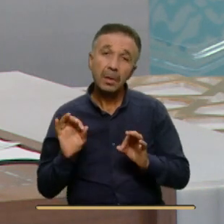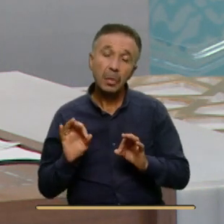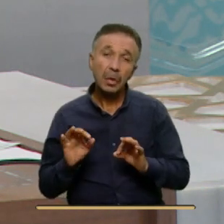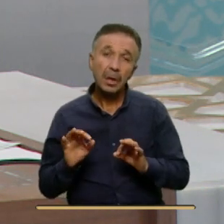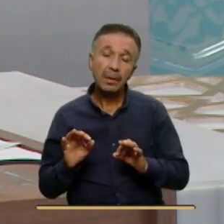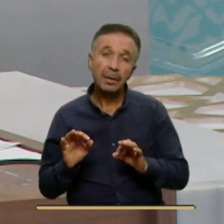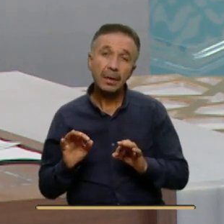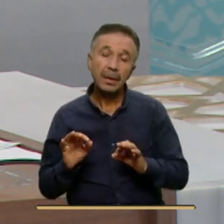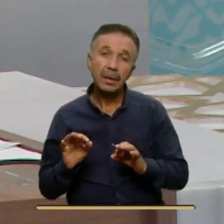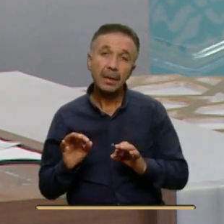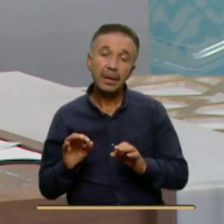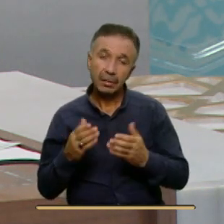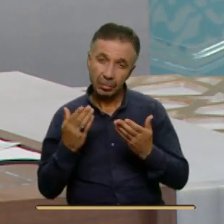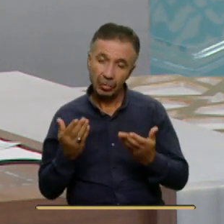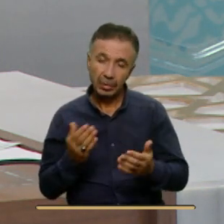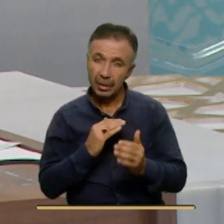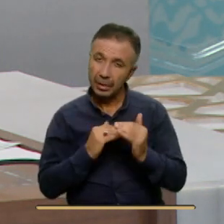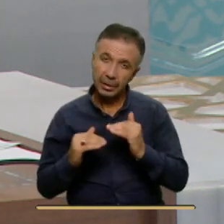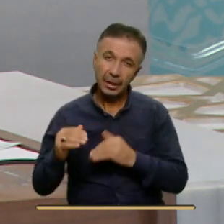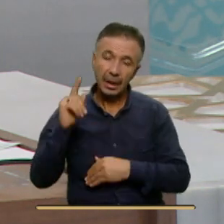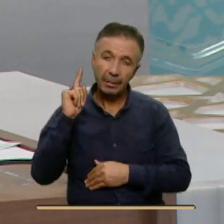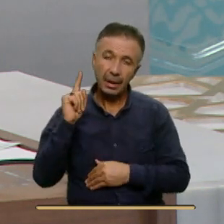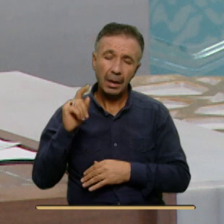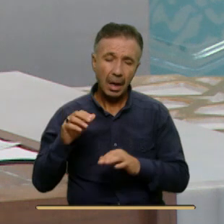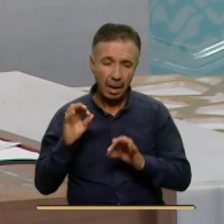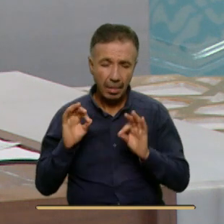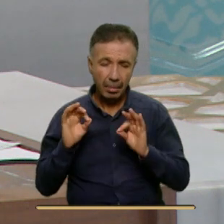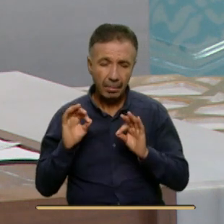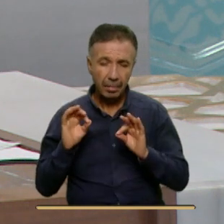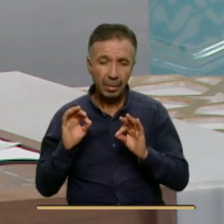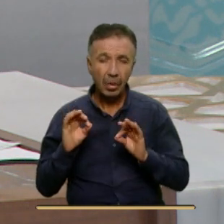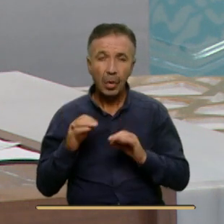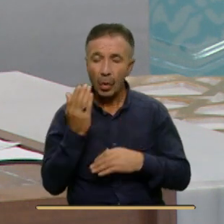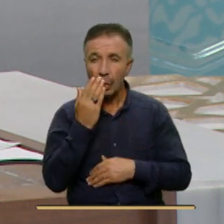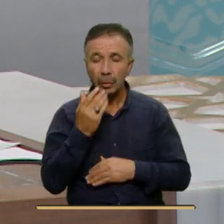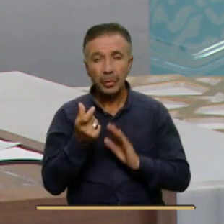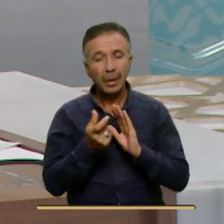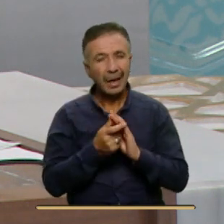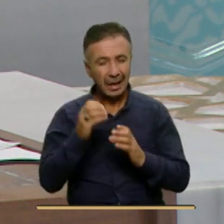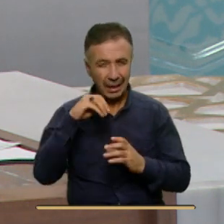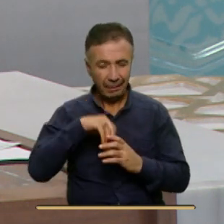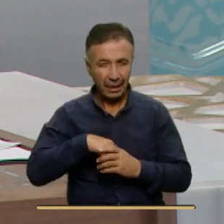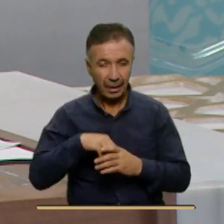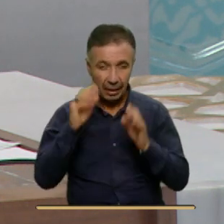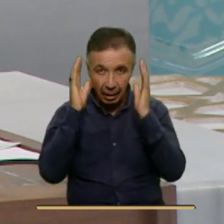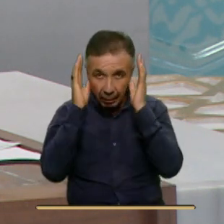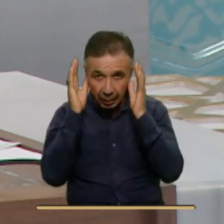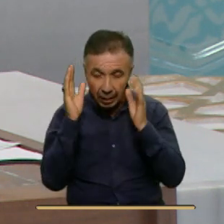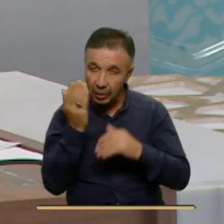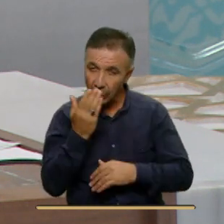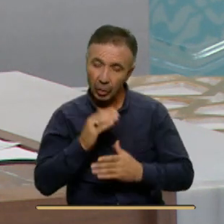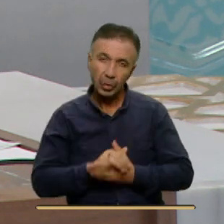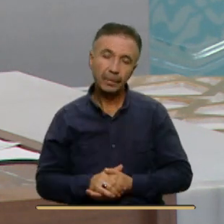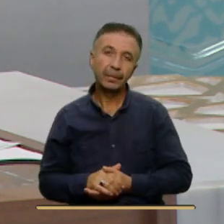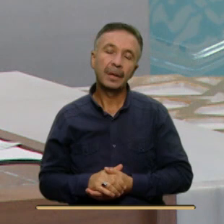Cenab-ı Hak her gün okuduğumuz bir ayeti kerime var. Sure-i Celle var. Namazlarımızda okuyoruz.